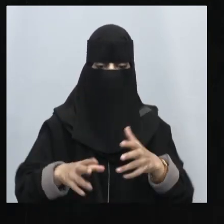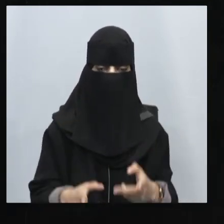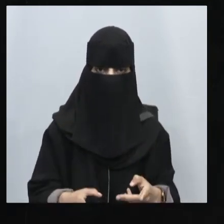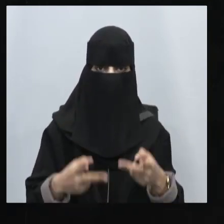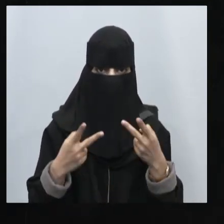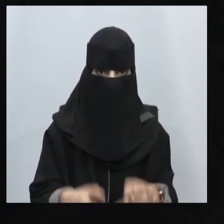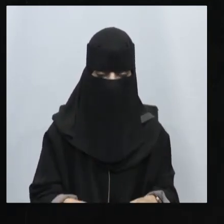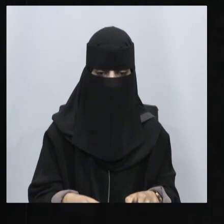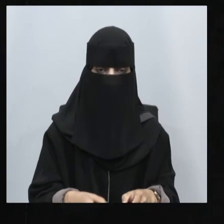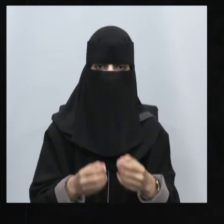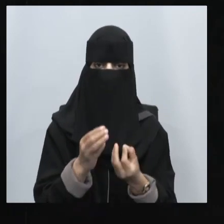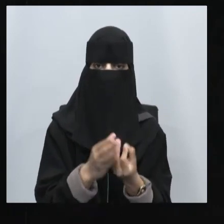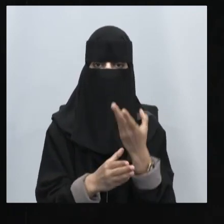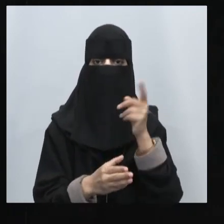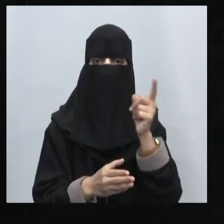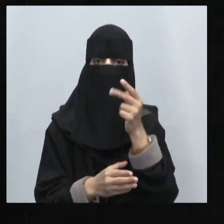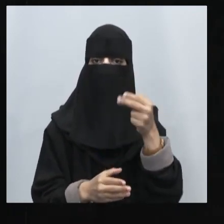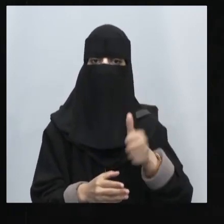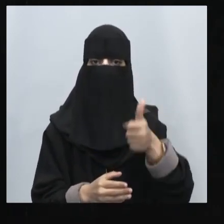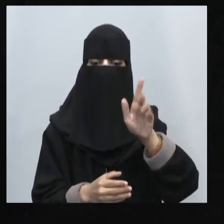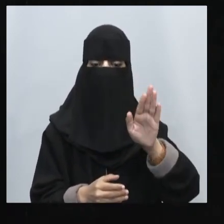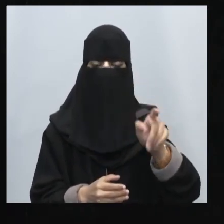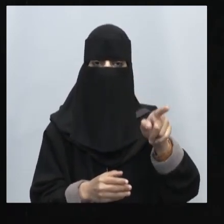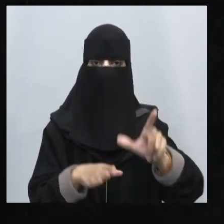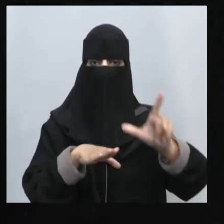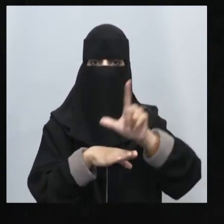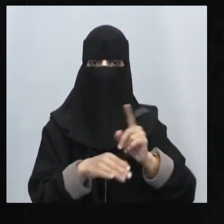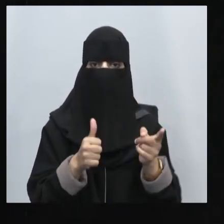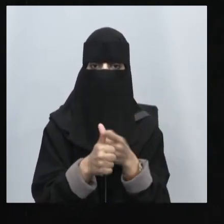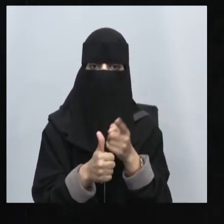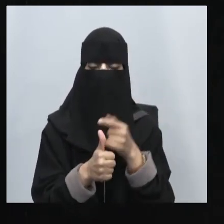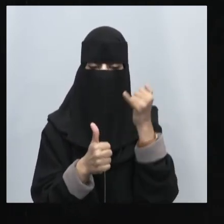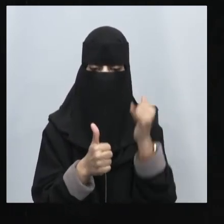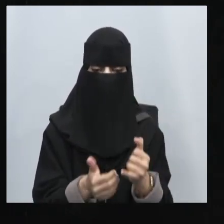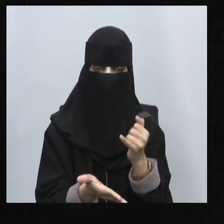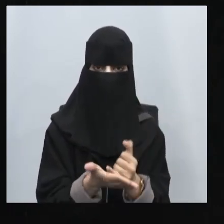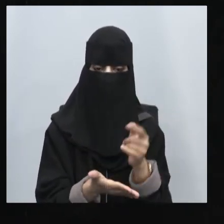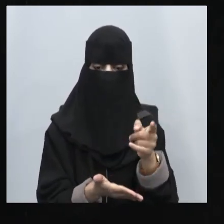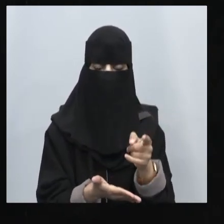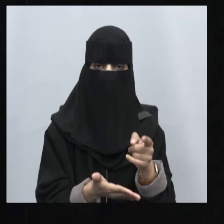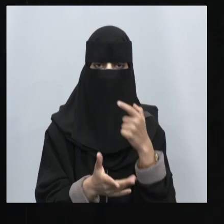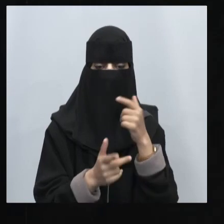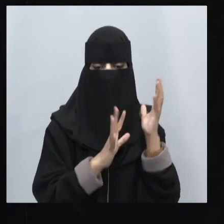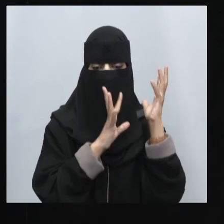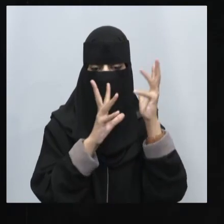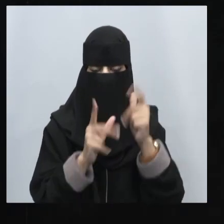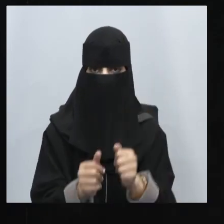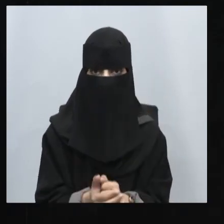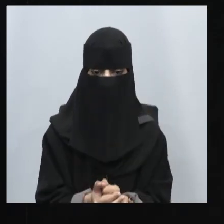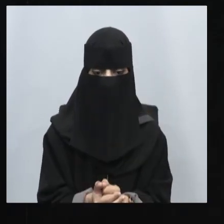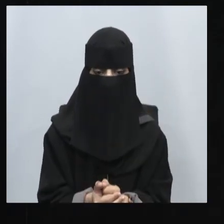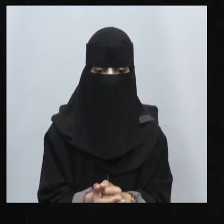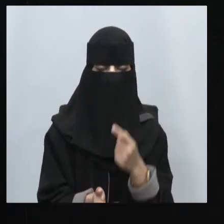سنه 132 للهجره فهو اول خلفاء هذه الدوله ودامت فتره حكمه الى